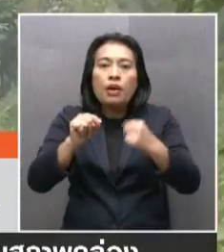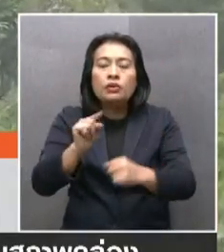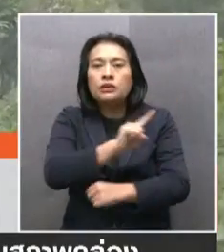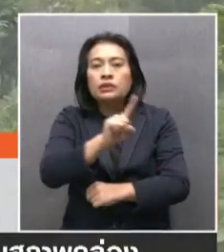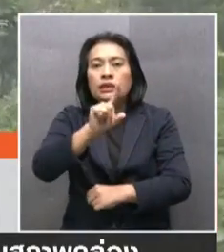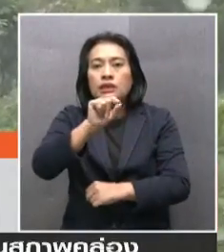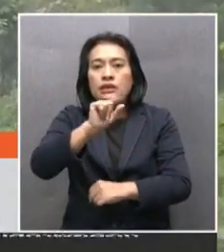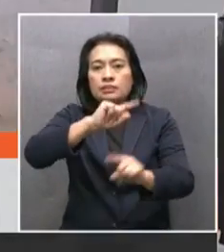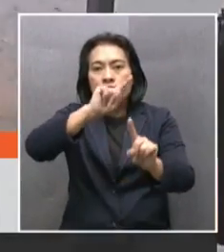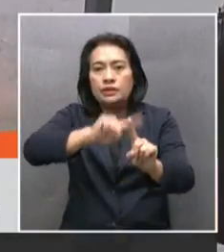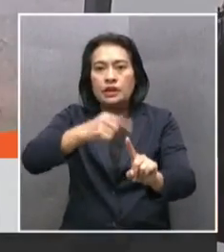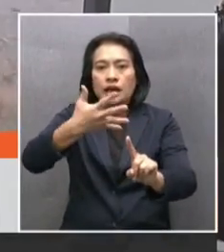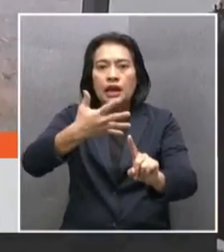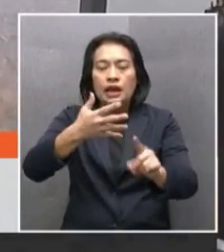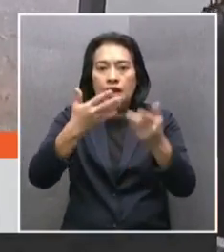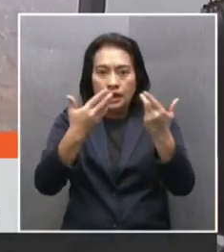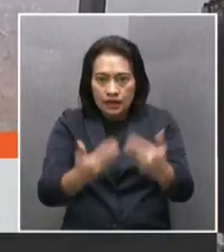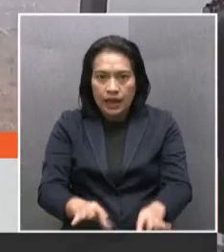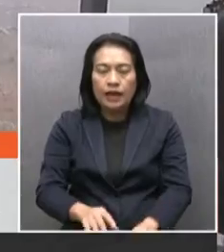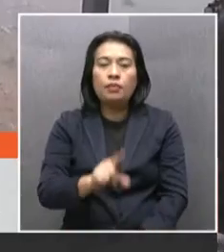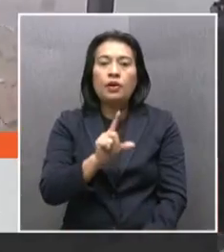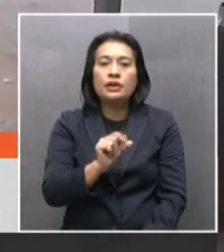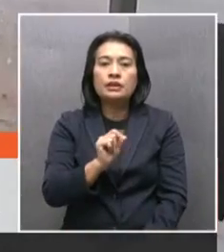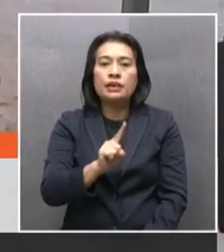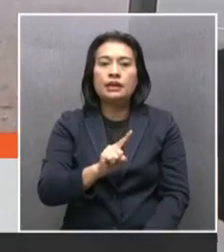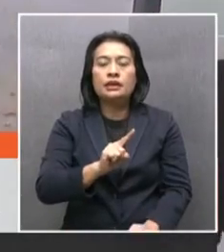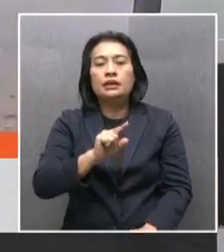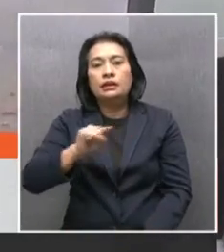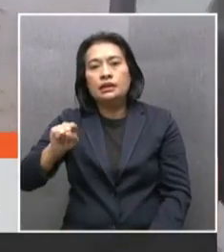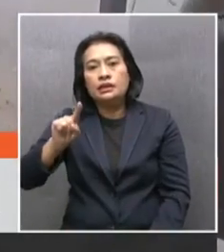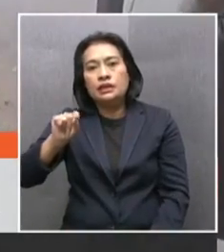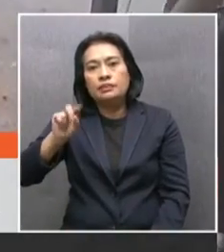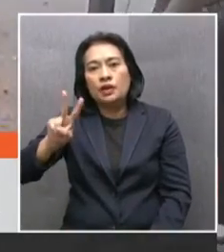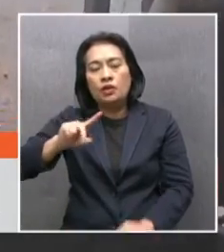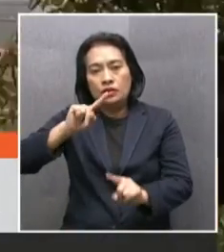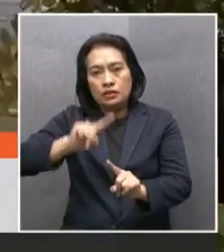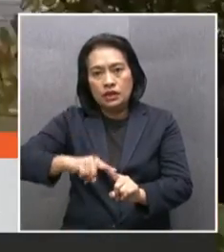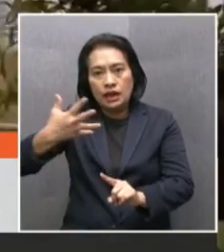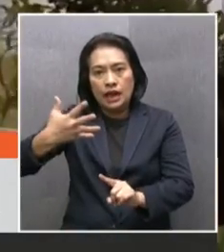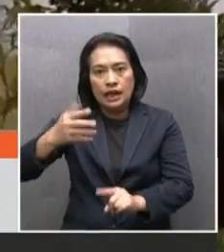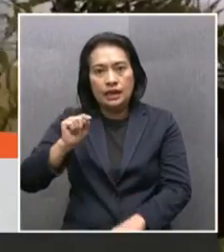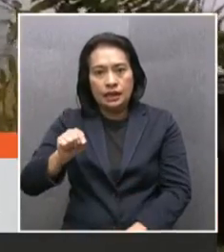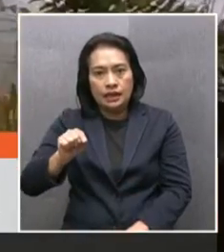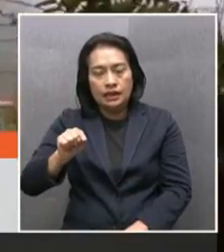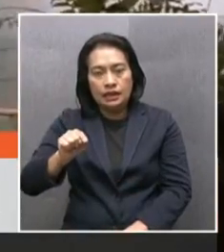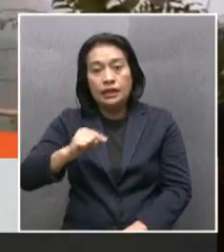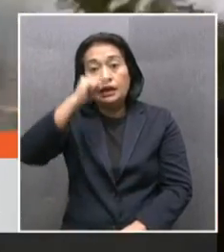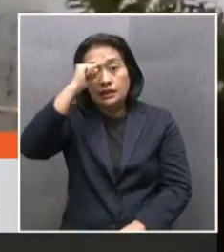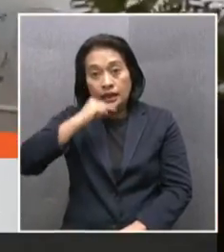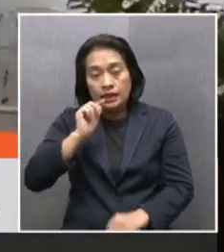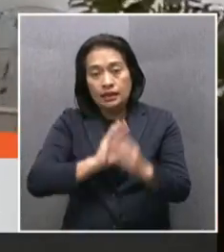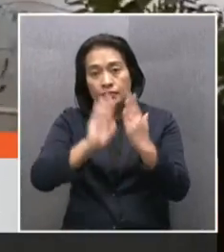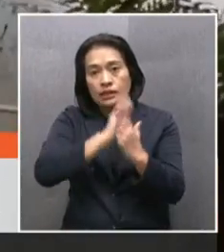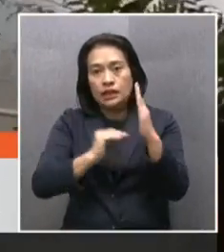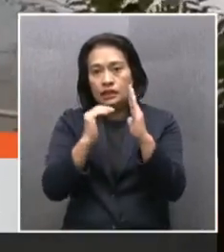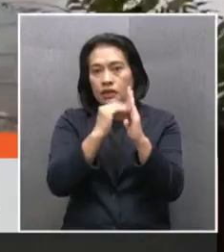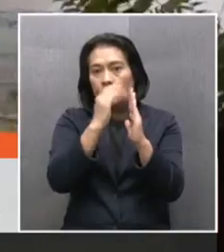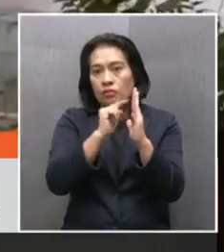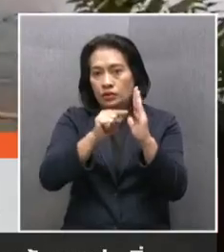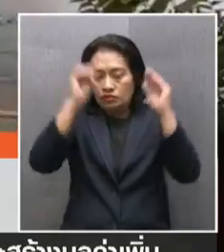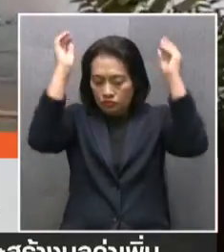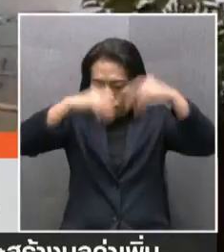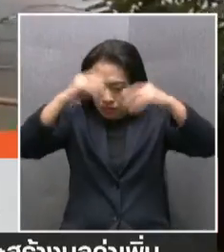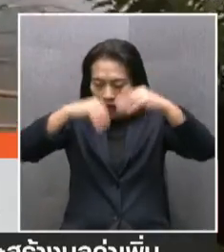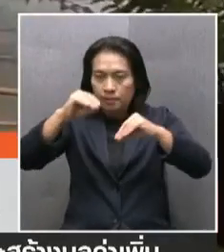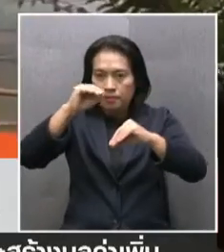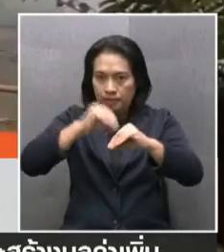ภาคมหลังจากนั้น21-22พฤษภาคมพื้นที่ประเทศไทยตอนบนจะมีฝนเพิ่มขึ้นค่ะซึ่